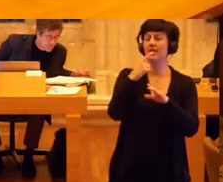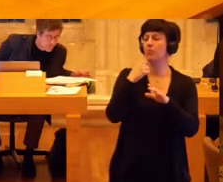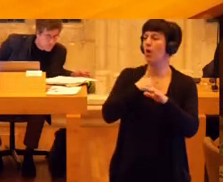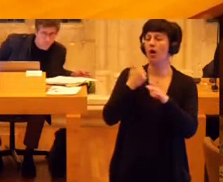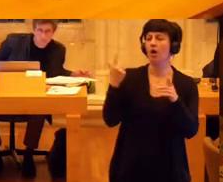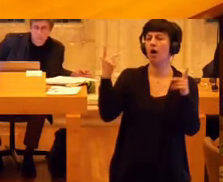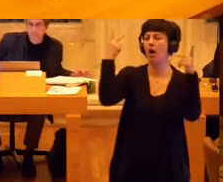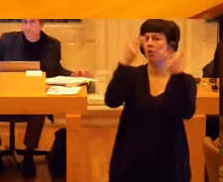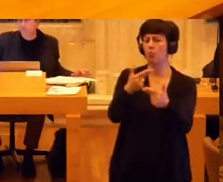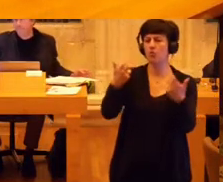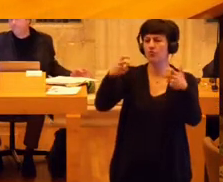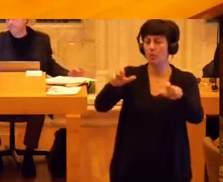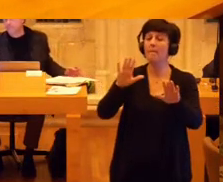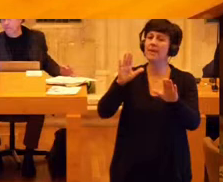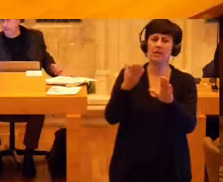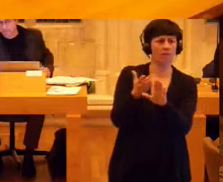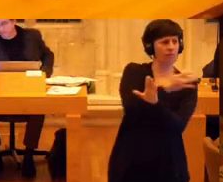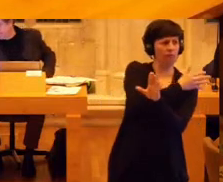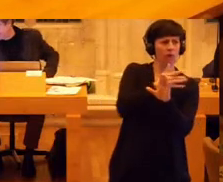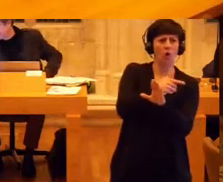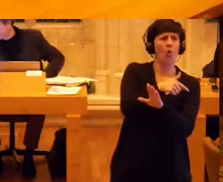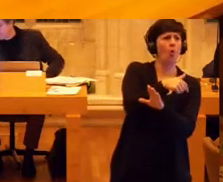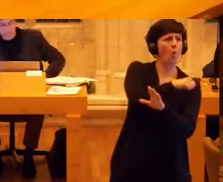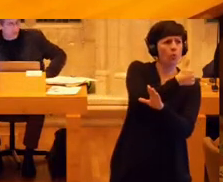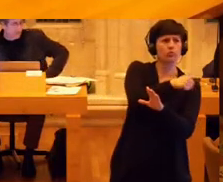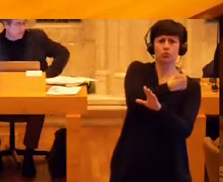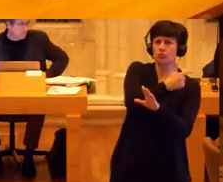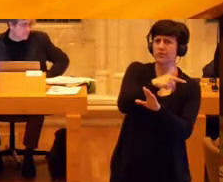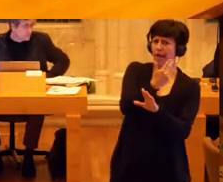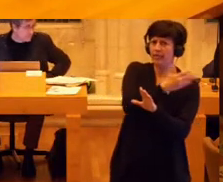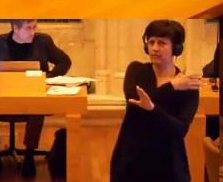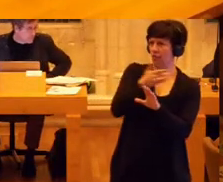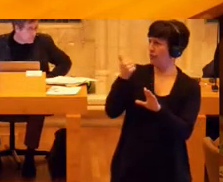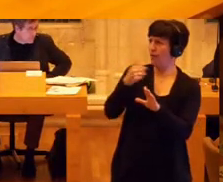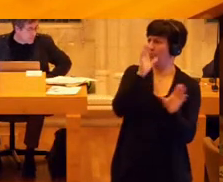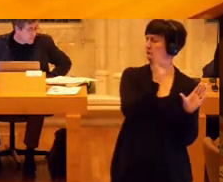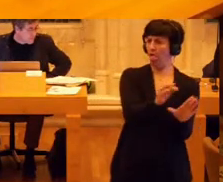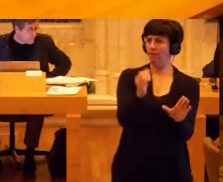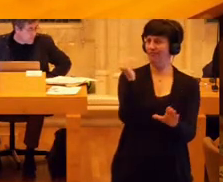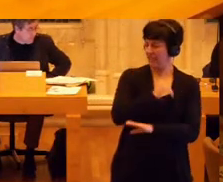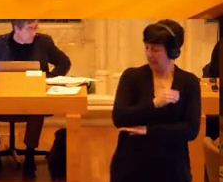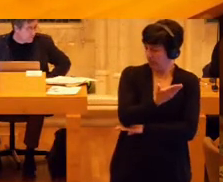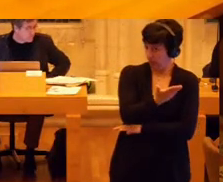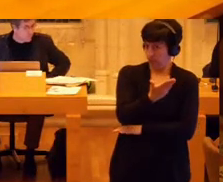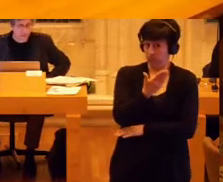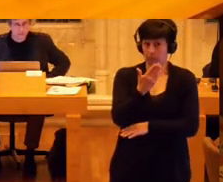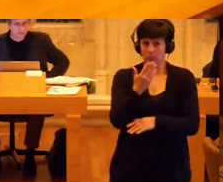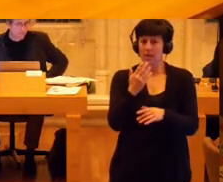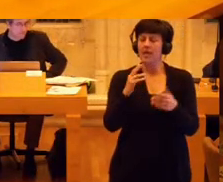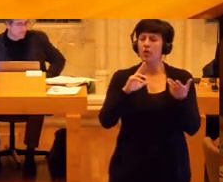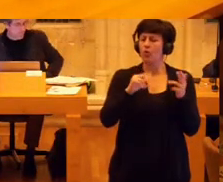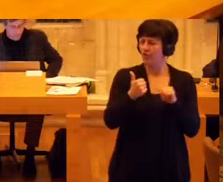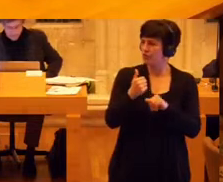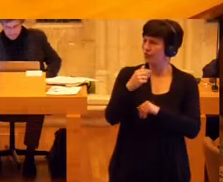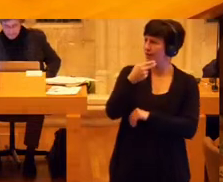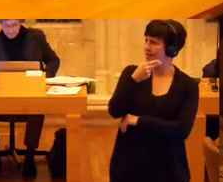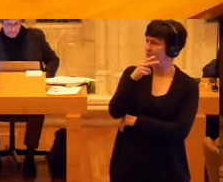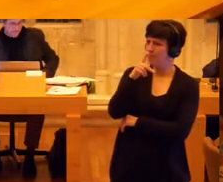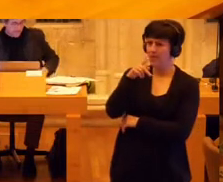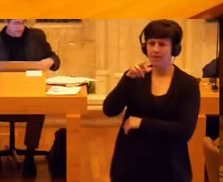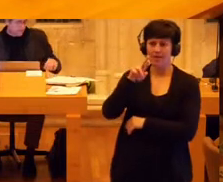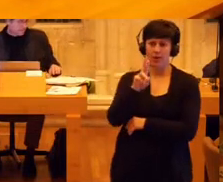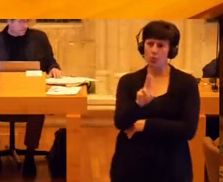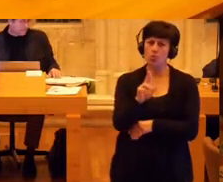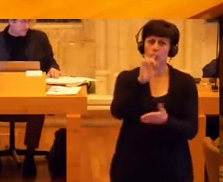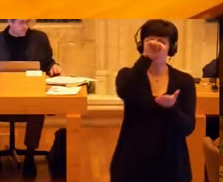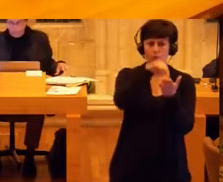voulais vous poser une question sur, en rapport avec la convention NPRU du quartier du Chemin